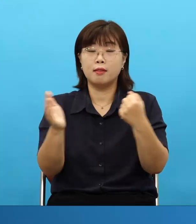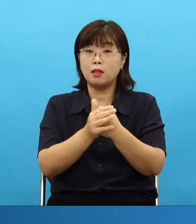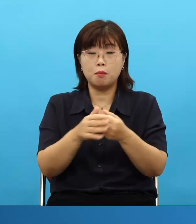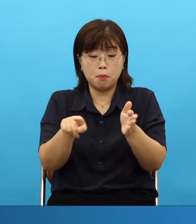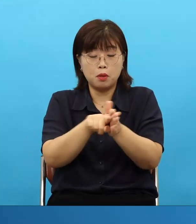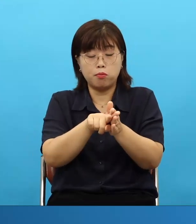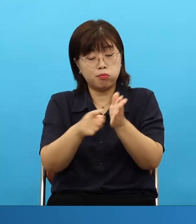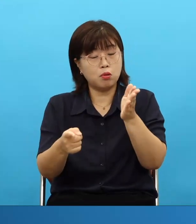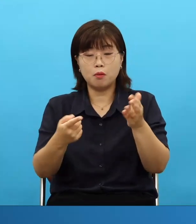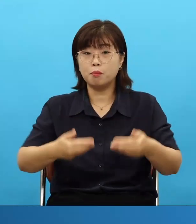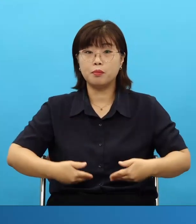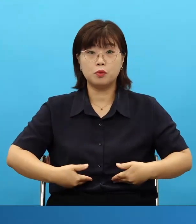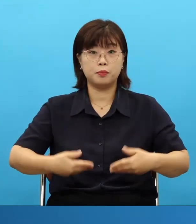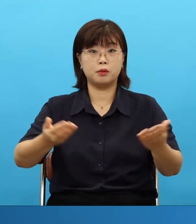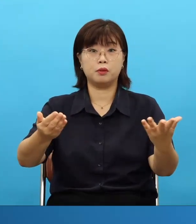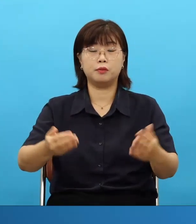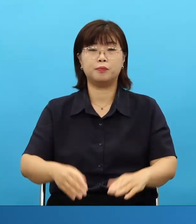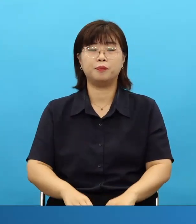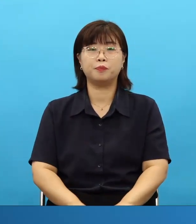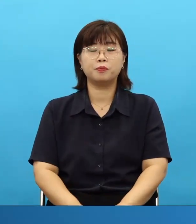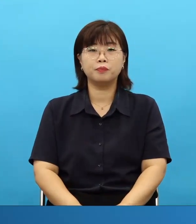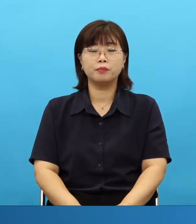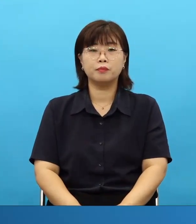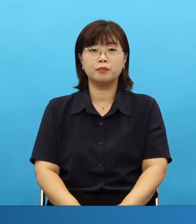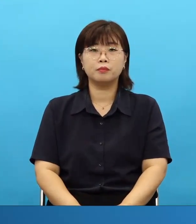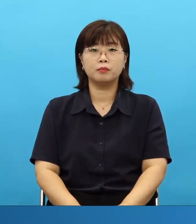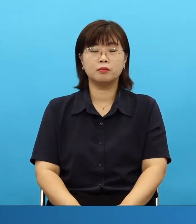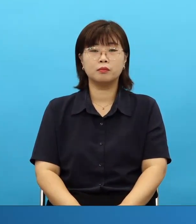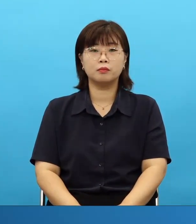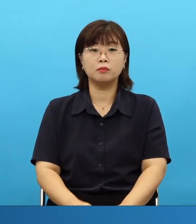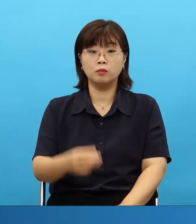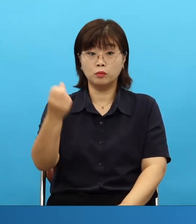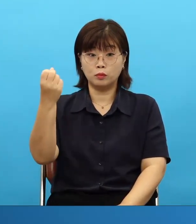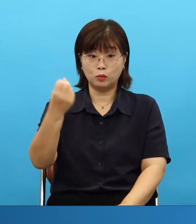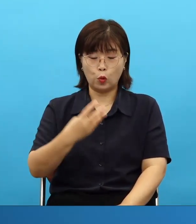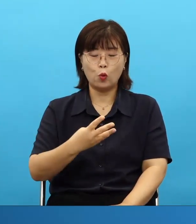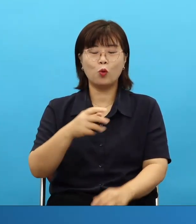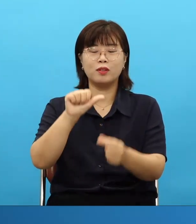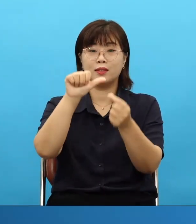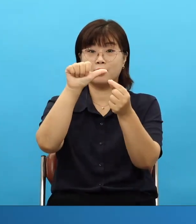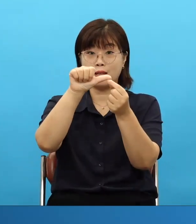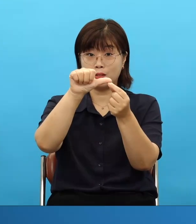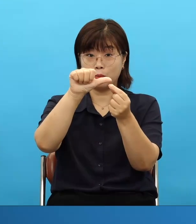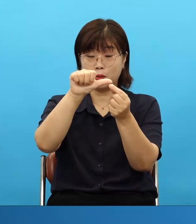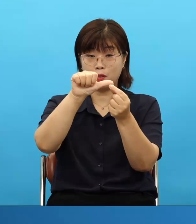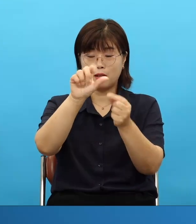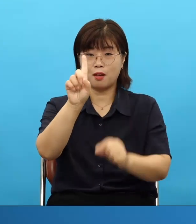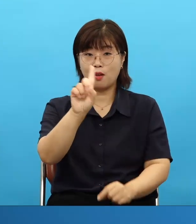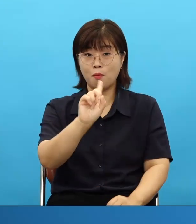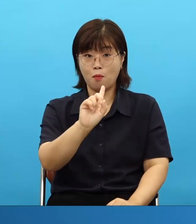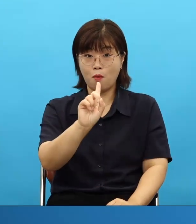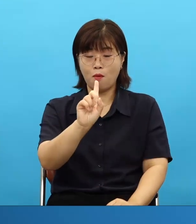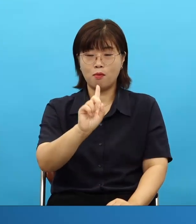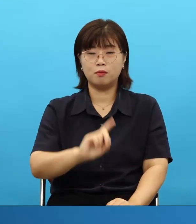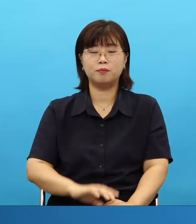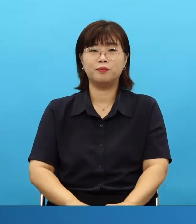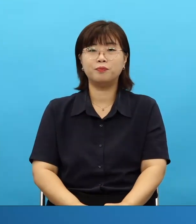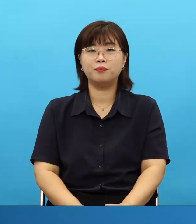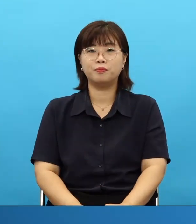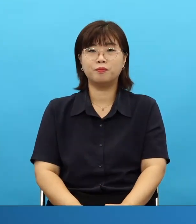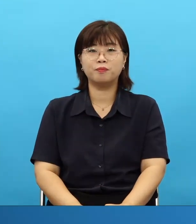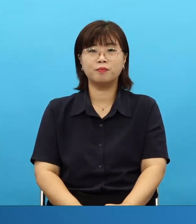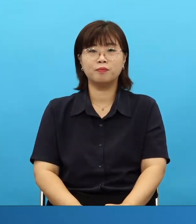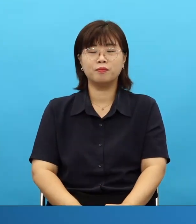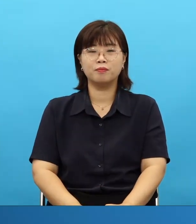다음에 뭡니까? Moreover, 중요한 걸 약속하셨어요. He has given to us a very important promise. 다섯 번째 겁니다. The fifth,